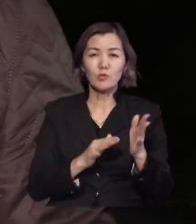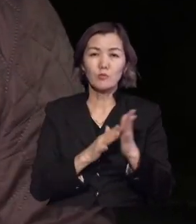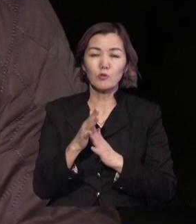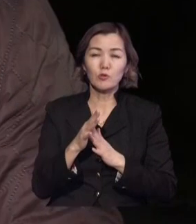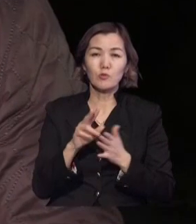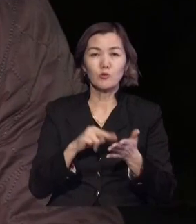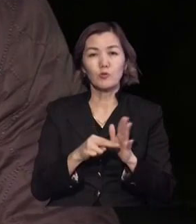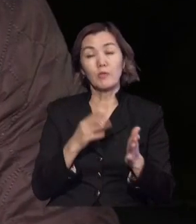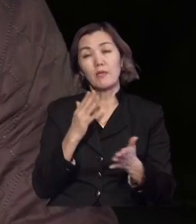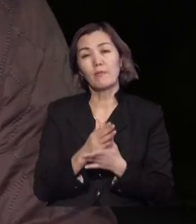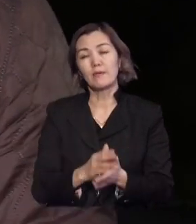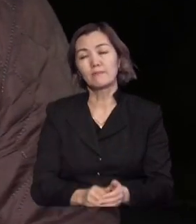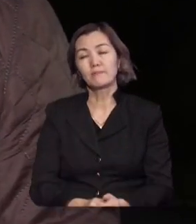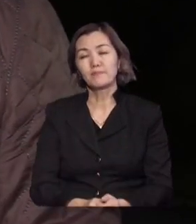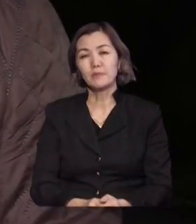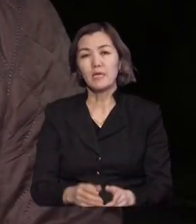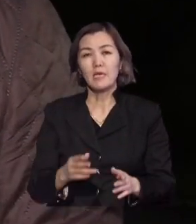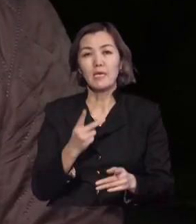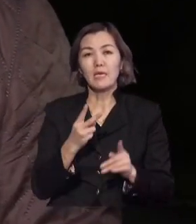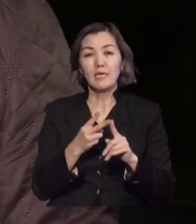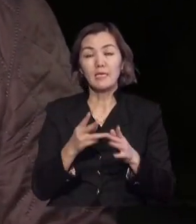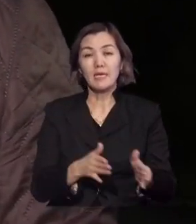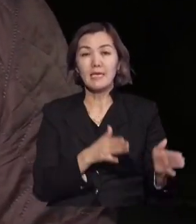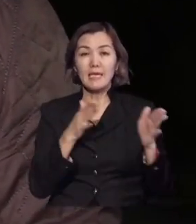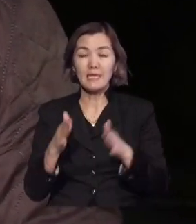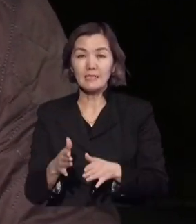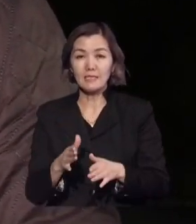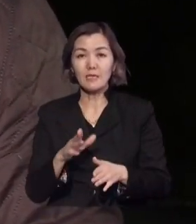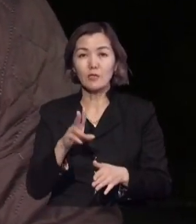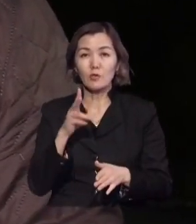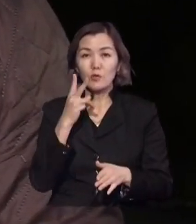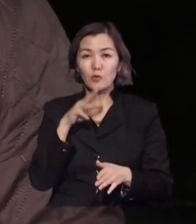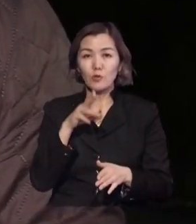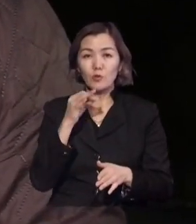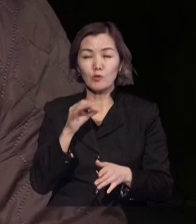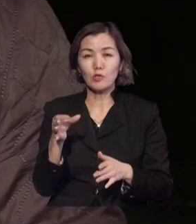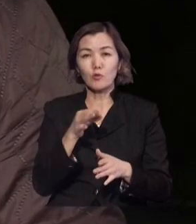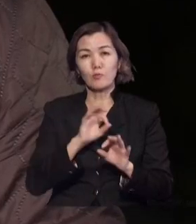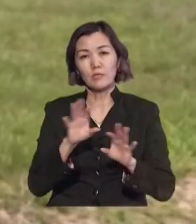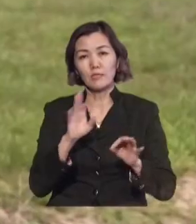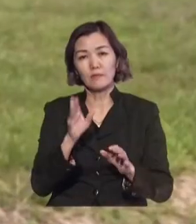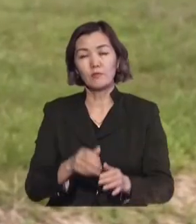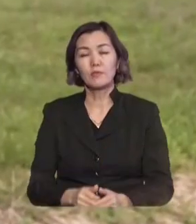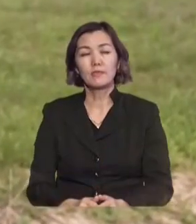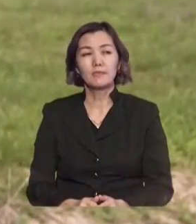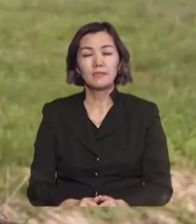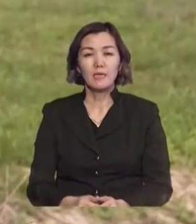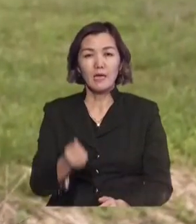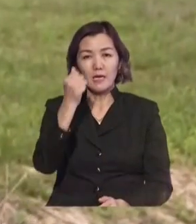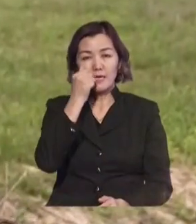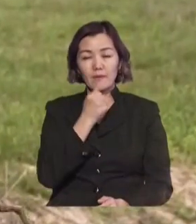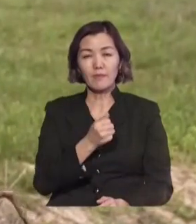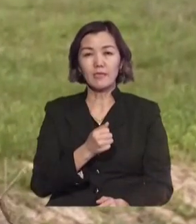Біздегі жағдай осы, ал Түркістан облысындағы ахуал жайлы әріптесім тарқатады. Рахмет,